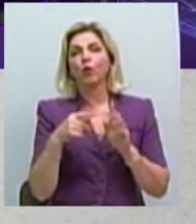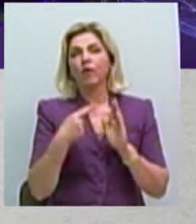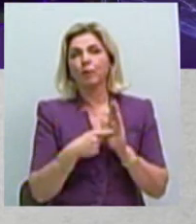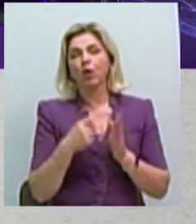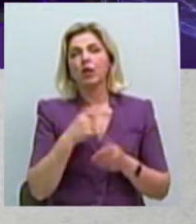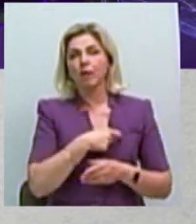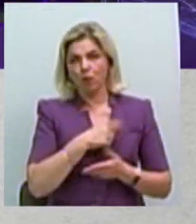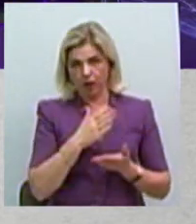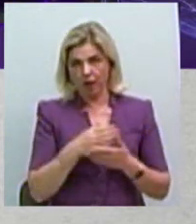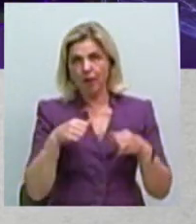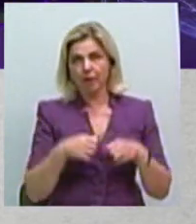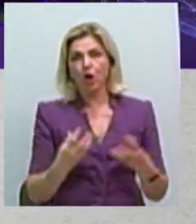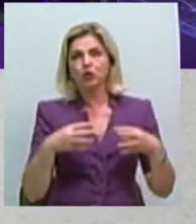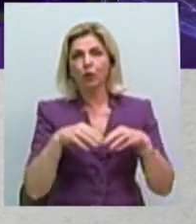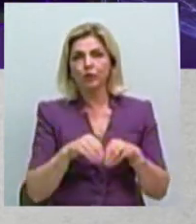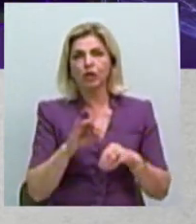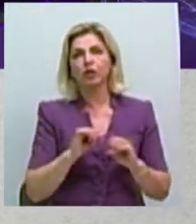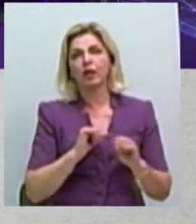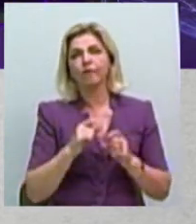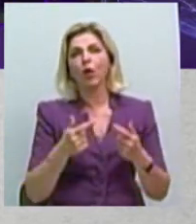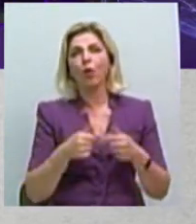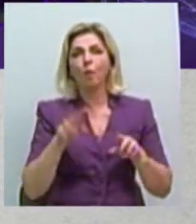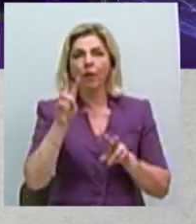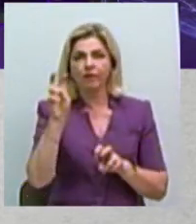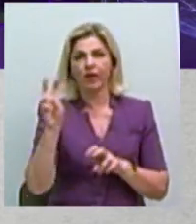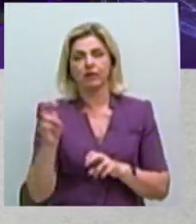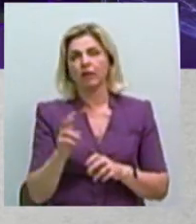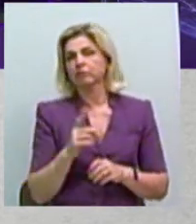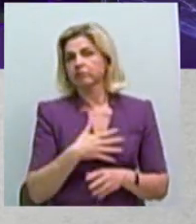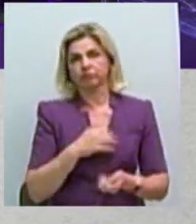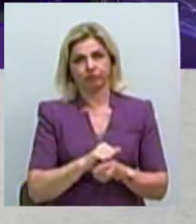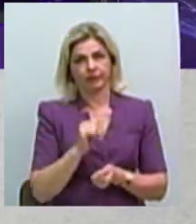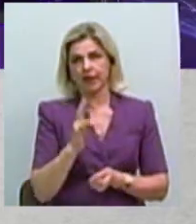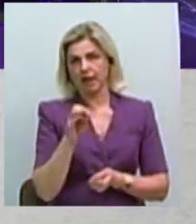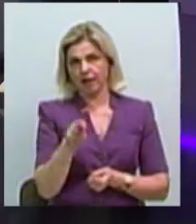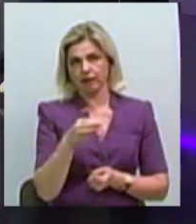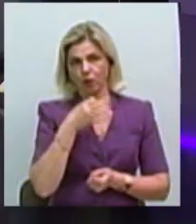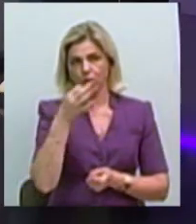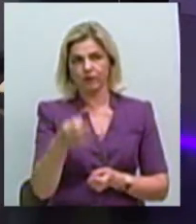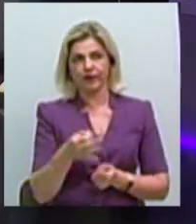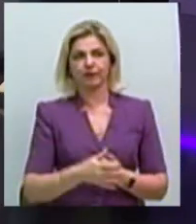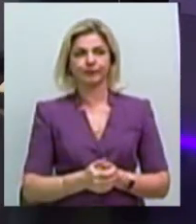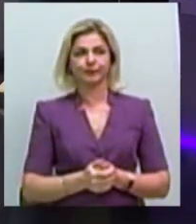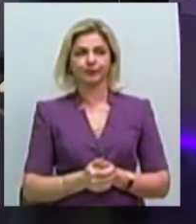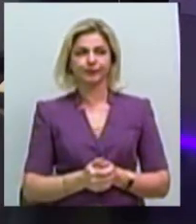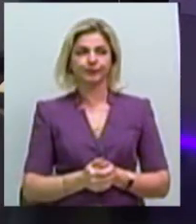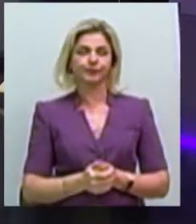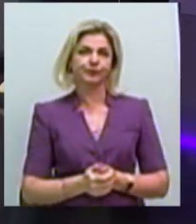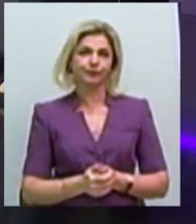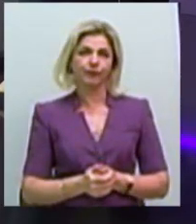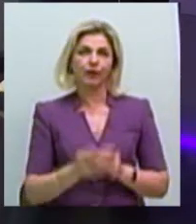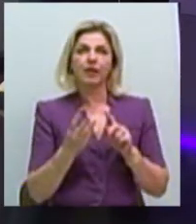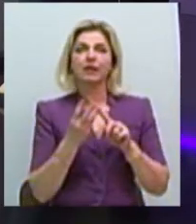свою депутатську діяльність з керівництвом компанією або підприємством? Ні, категорично. Тільки тут категорично.